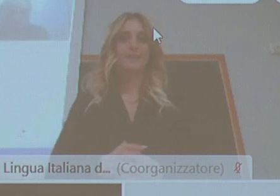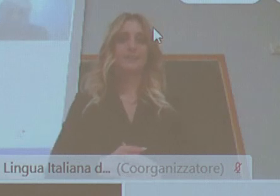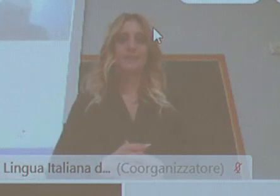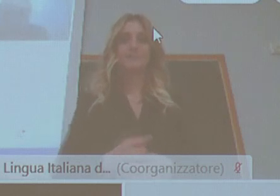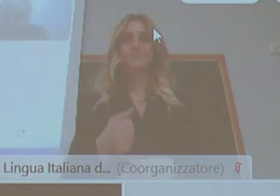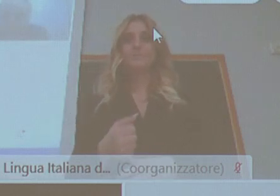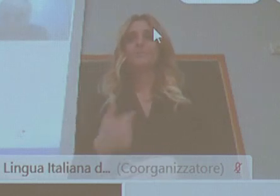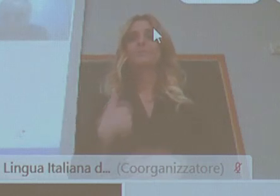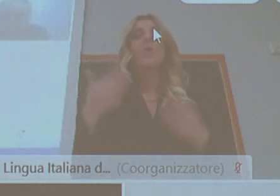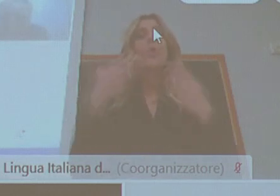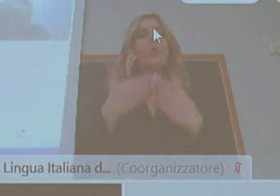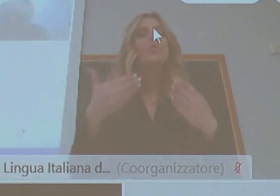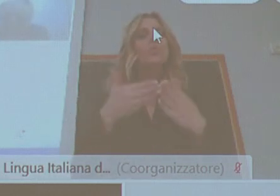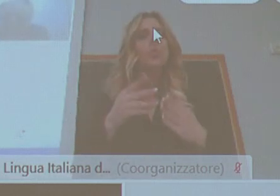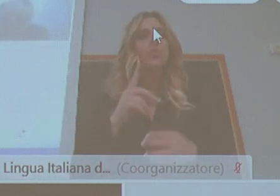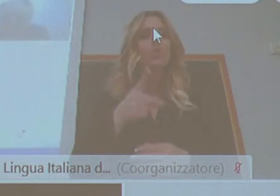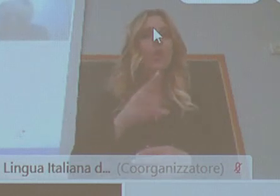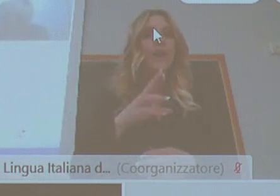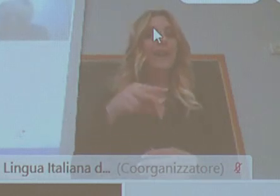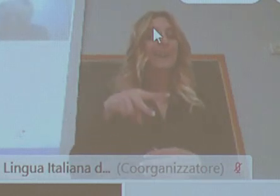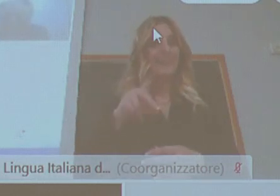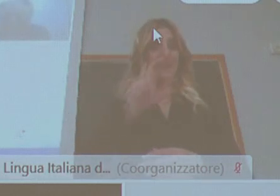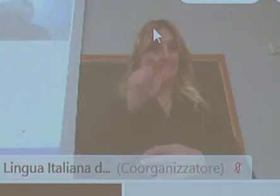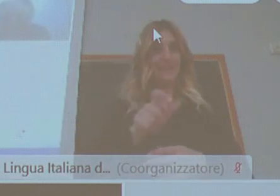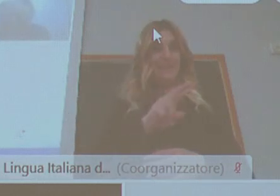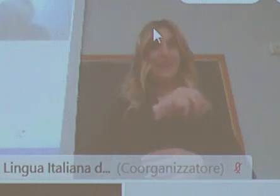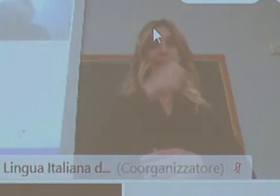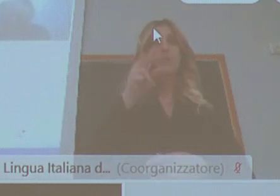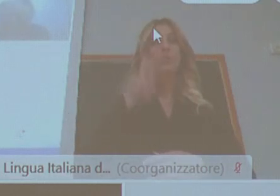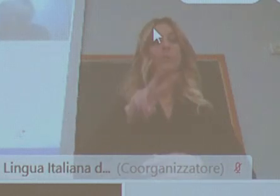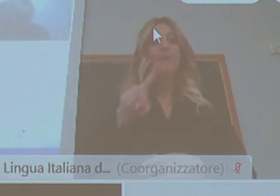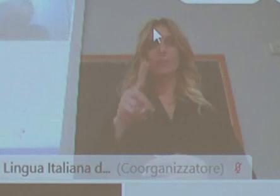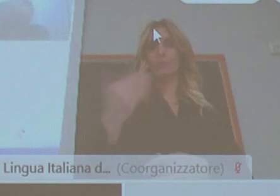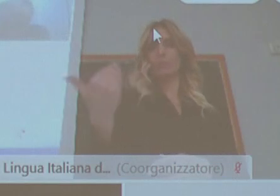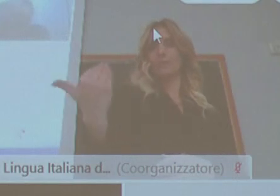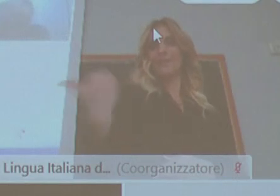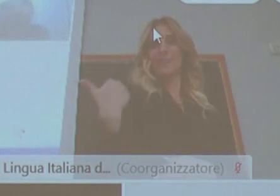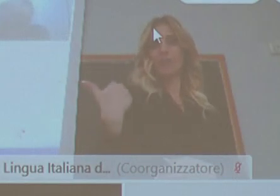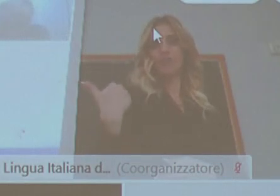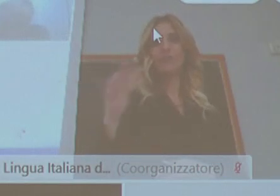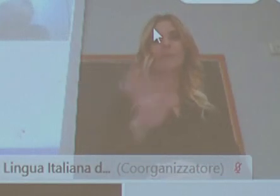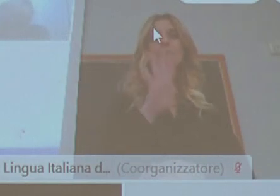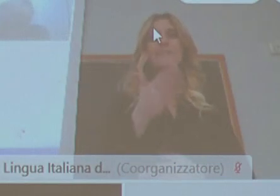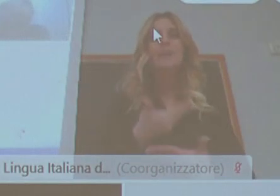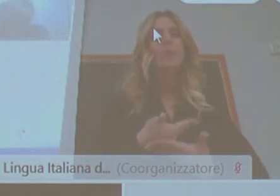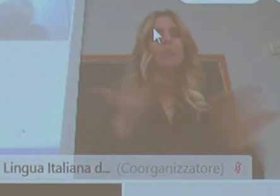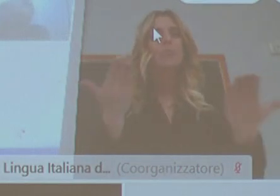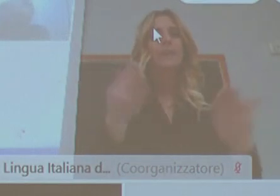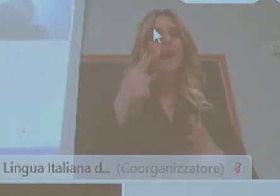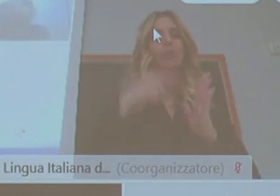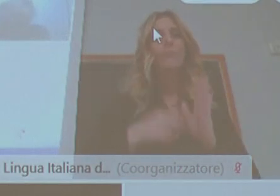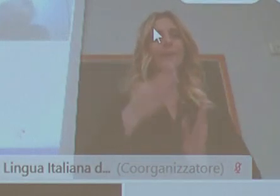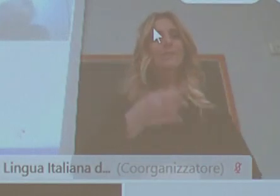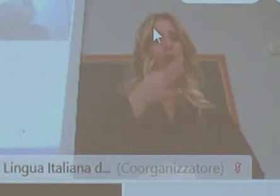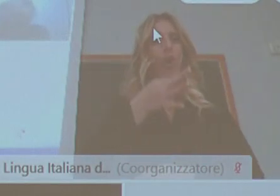Allora, lo studio Green Italy 2021 è recentissimo. Io, se non erro, è stato pubblicato proprio ad ottobre. Non